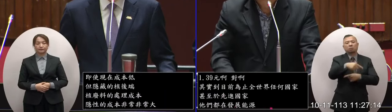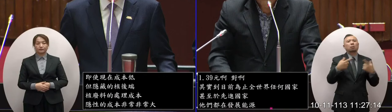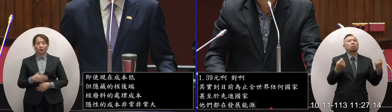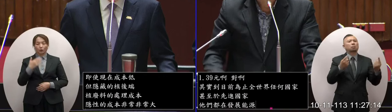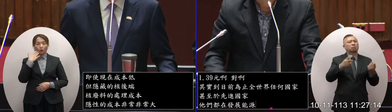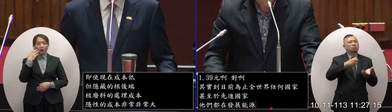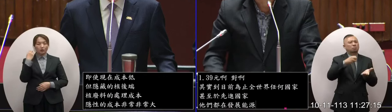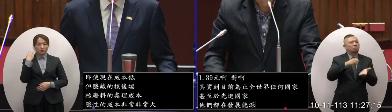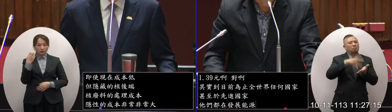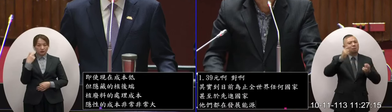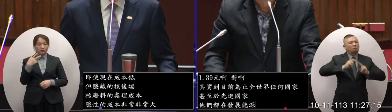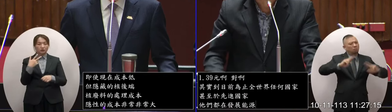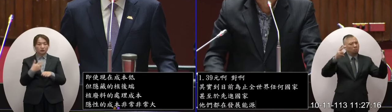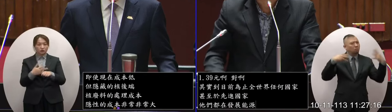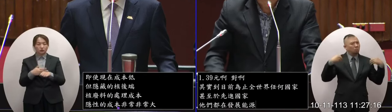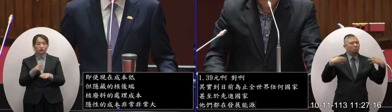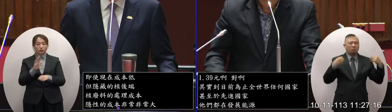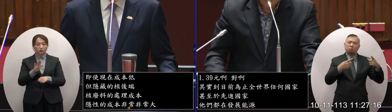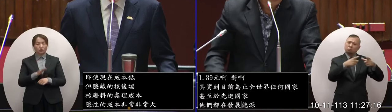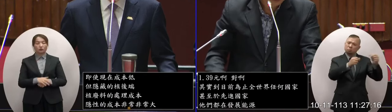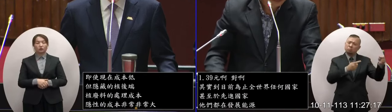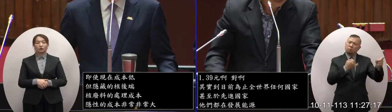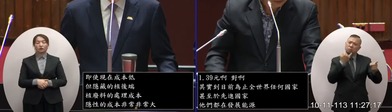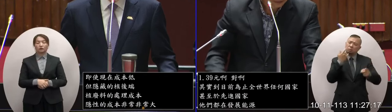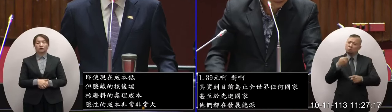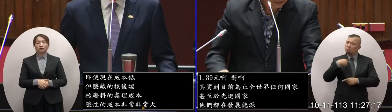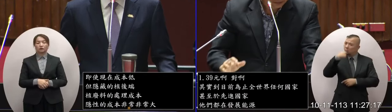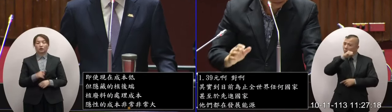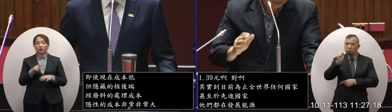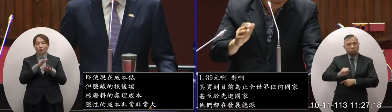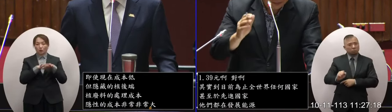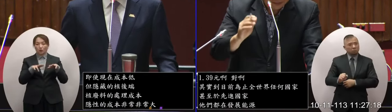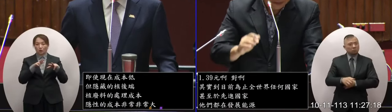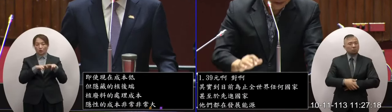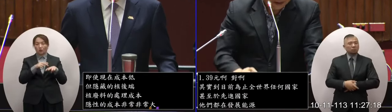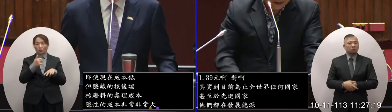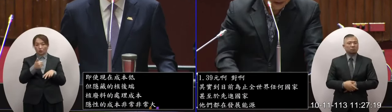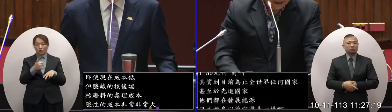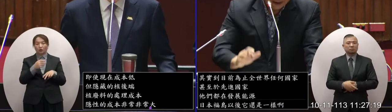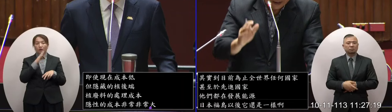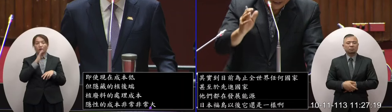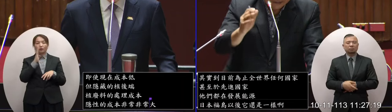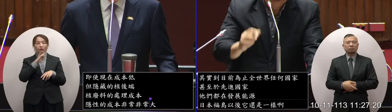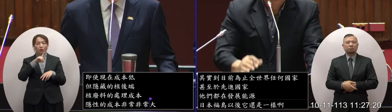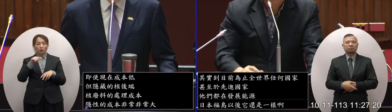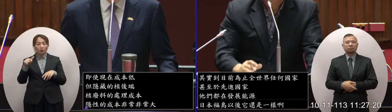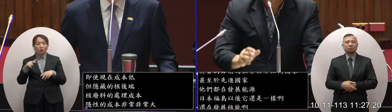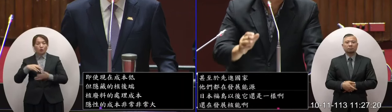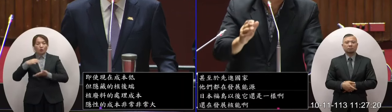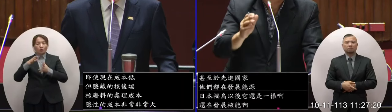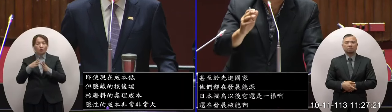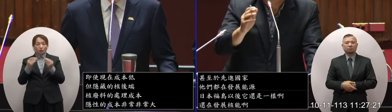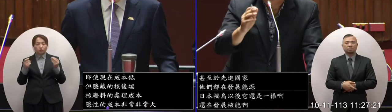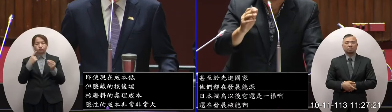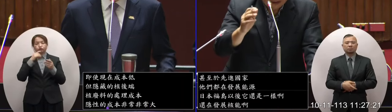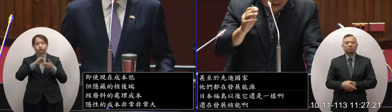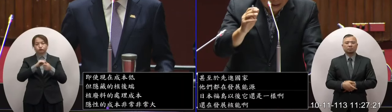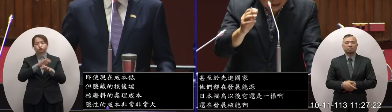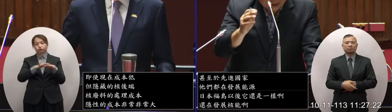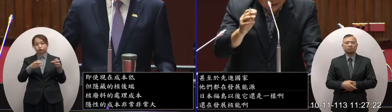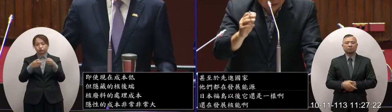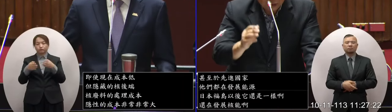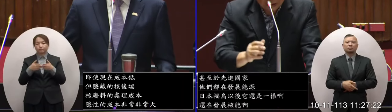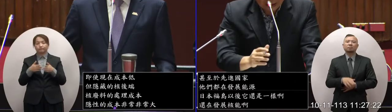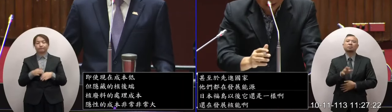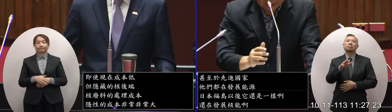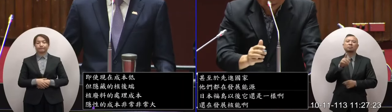有新的核能技术， 为什么人家可以，我们不行？ 新的核能技术没有安全的顾虑，没有核废料的处理，我们绝对愿意积极的来讨论。 那